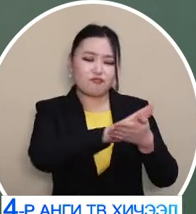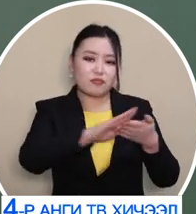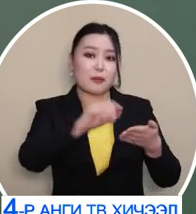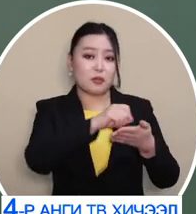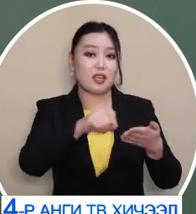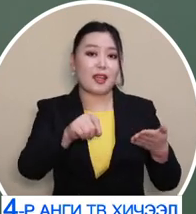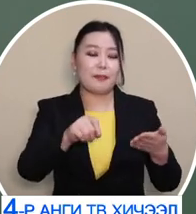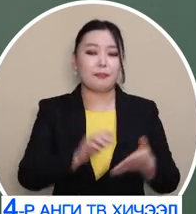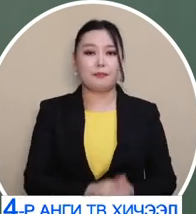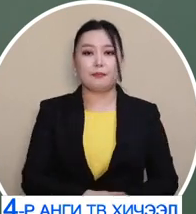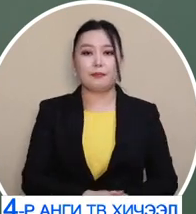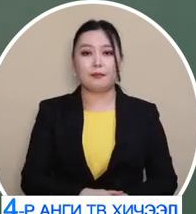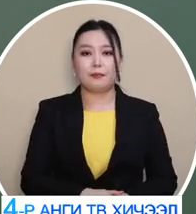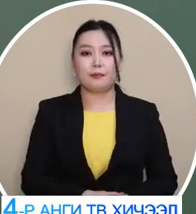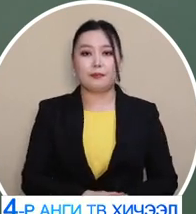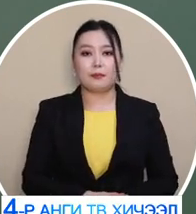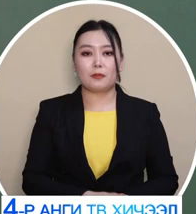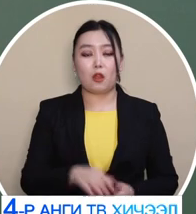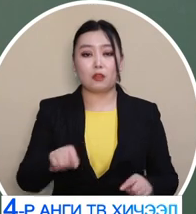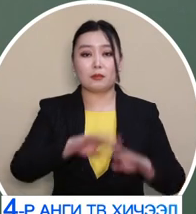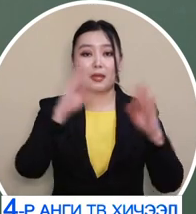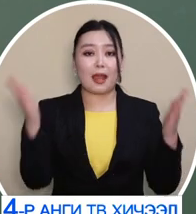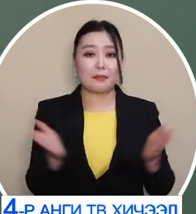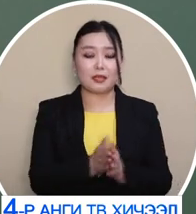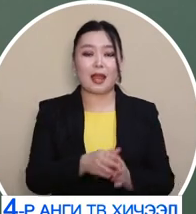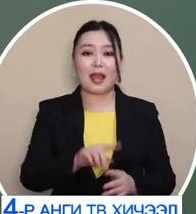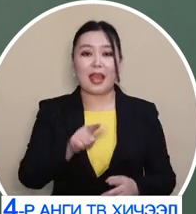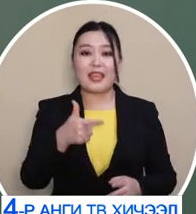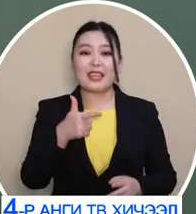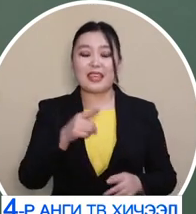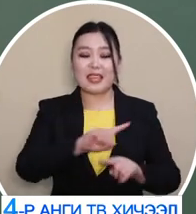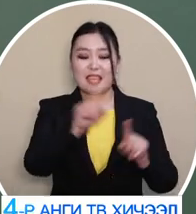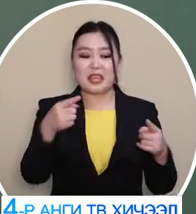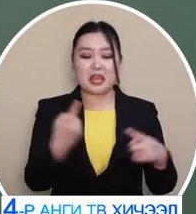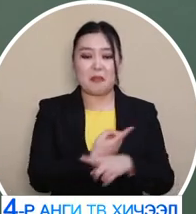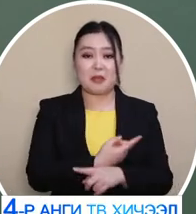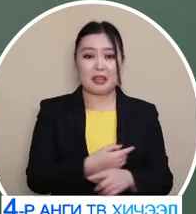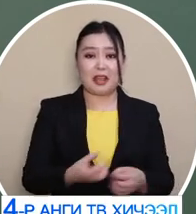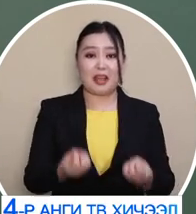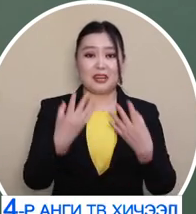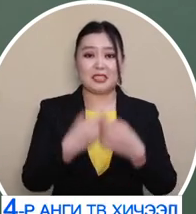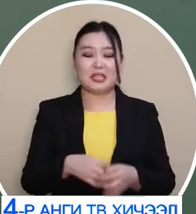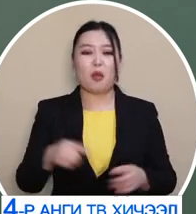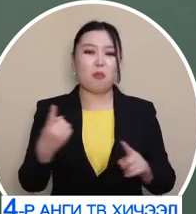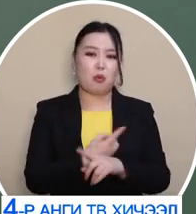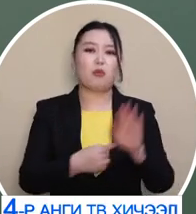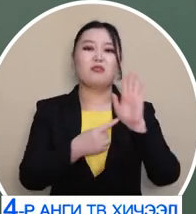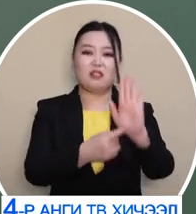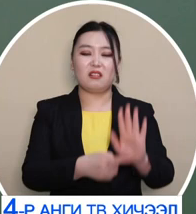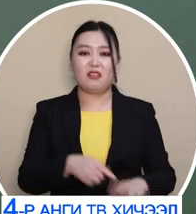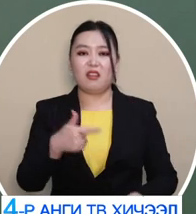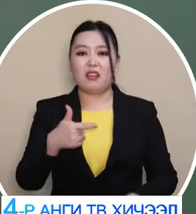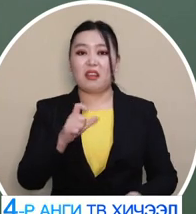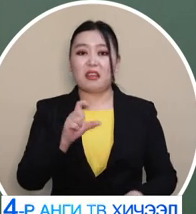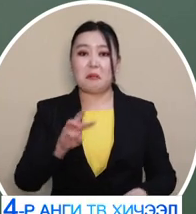хамтдаа гимэн цухуйж хүгн илрэх гэсэн хэллэгийг тайлбарлая. За гим буруу нь цухуйх ил